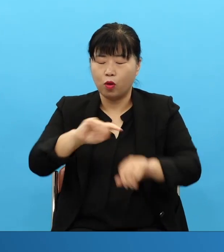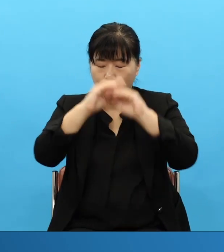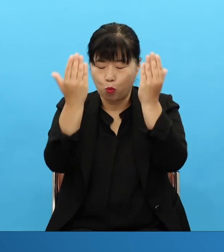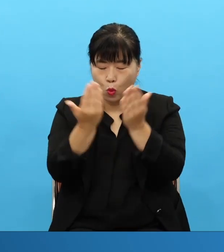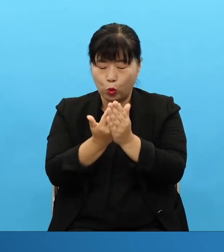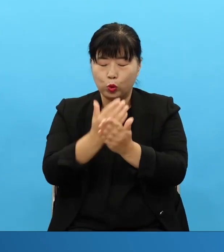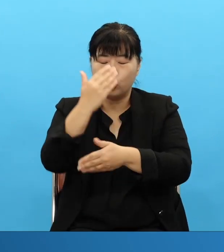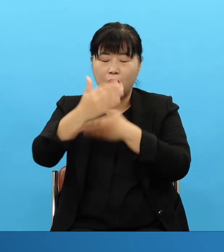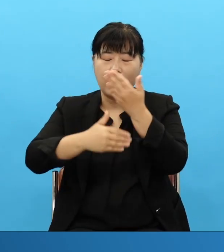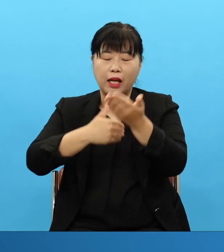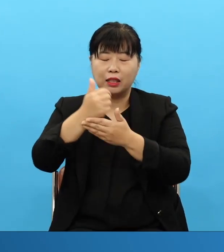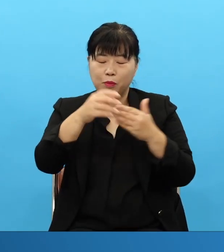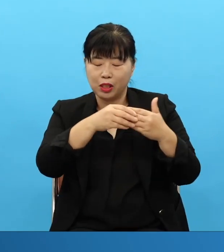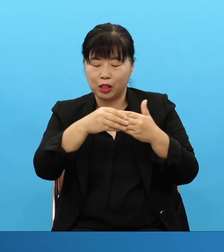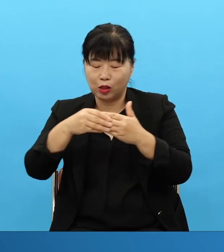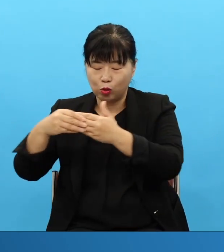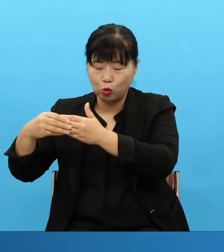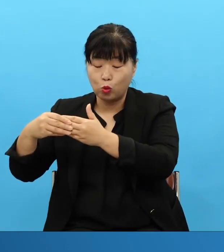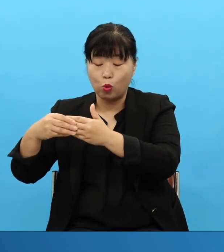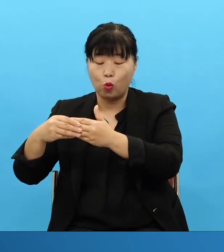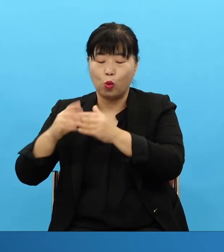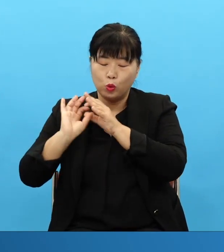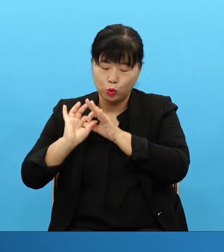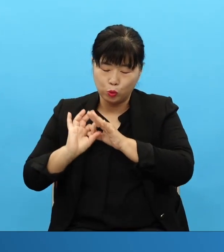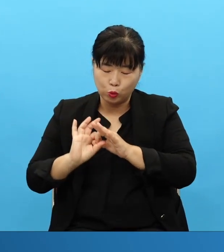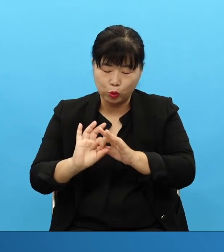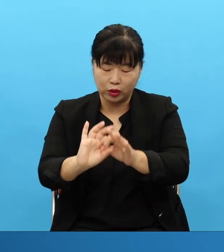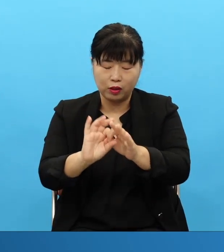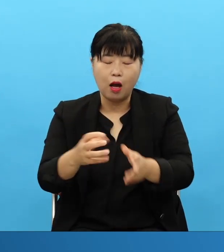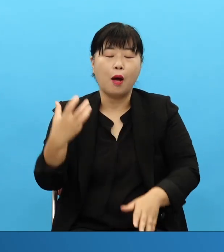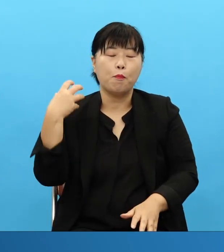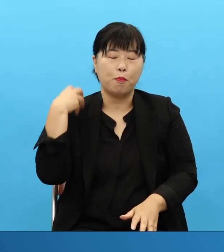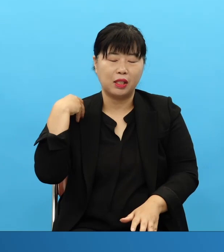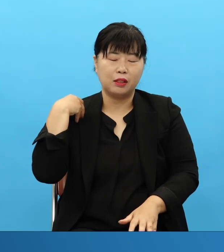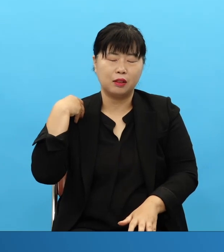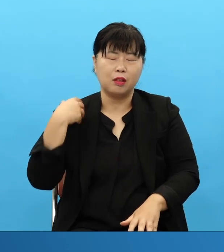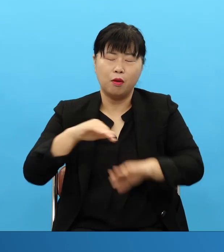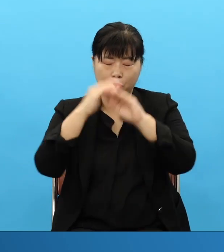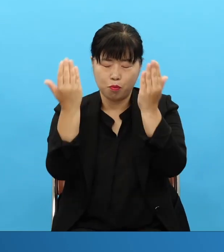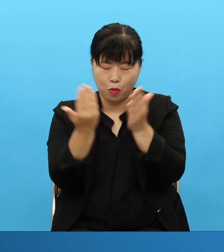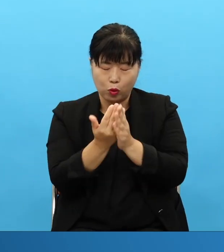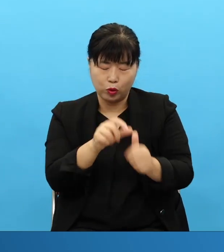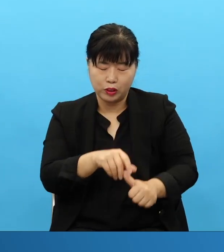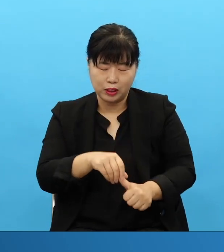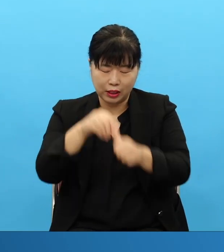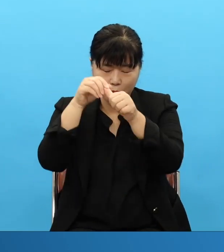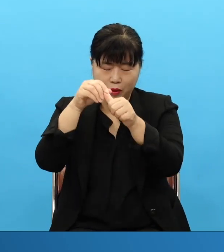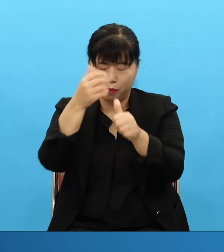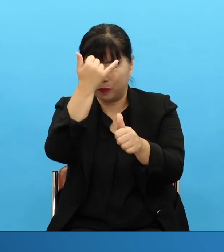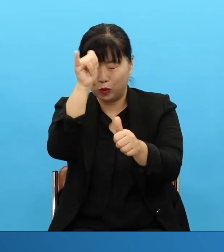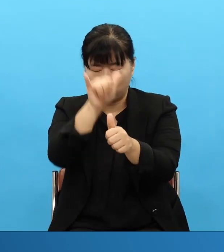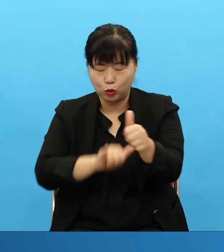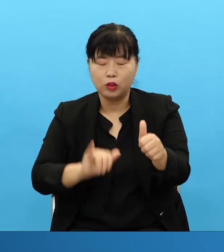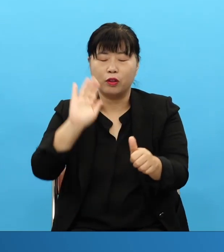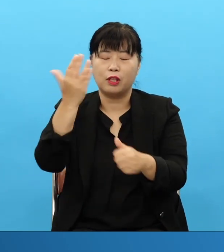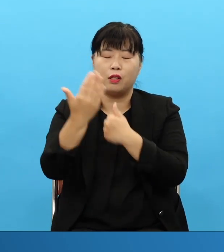속에서 맡은 사명, 주어진 사명, 살리는 사명 받기를